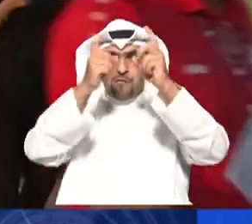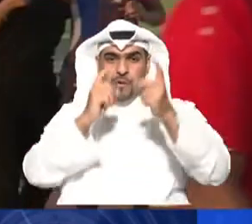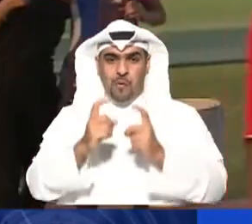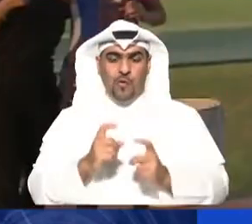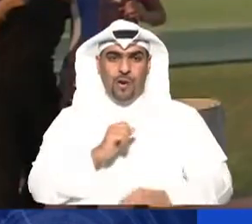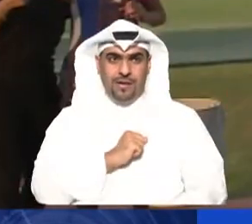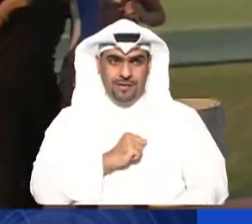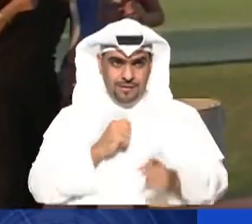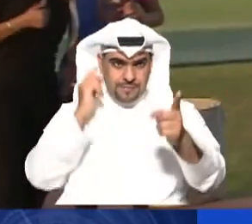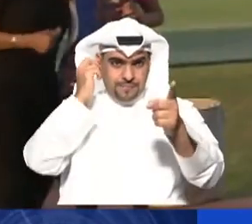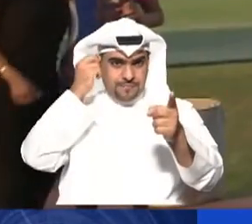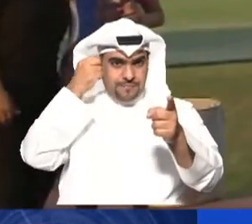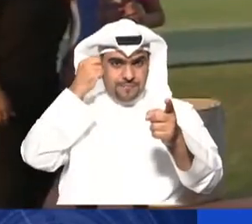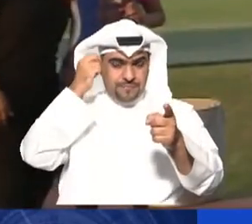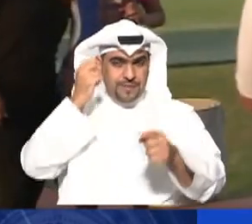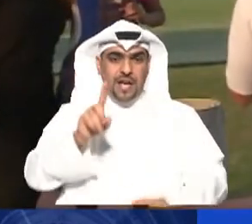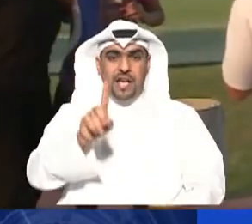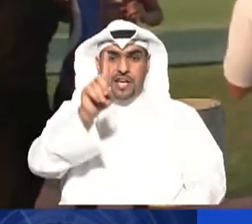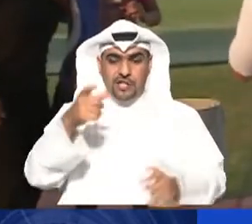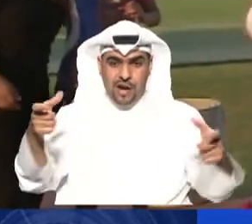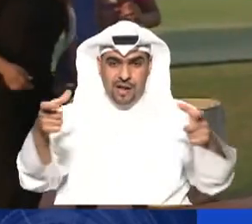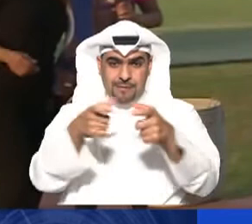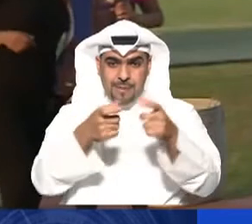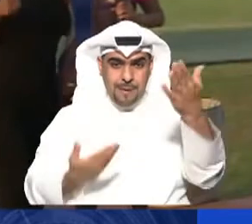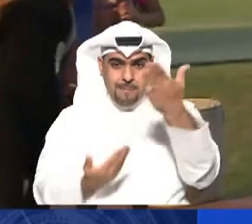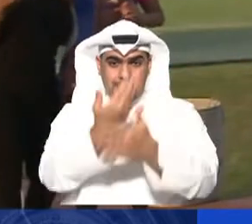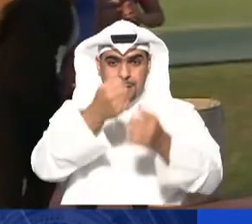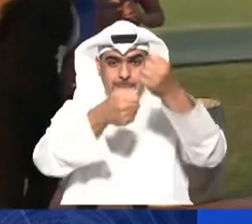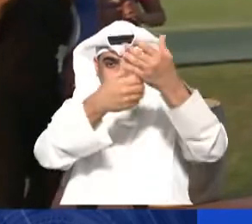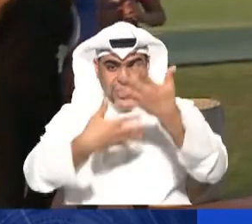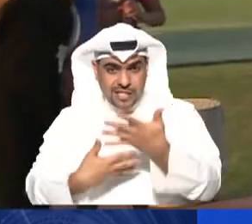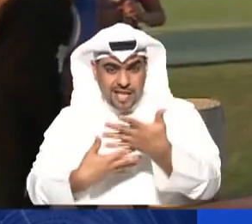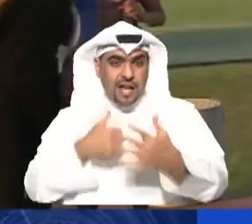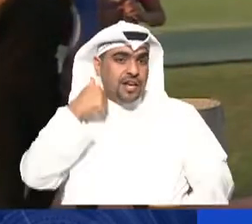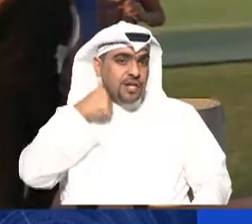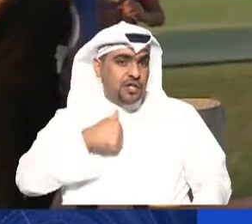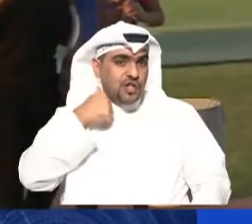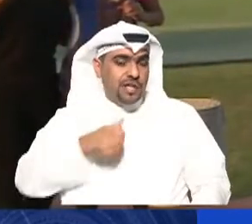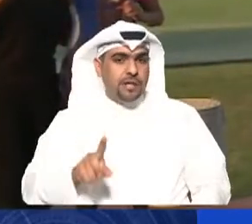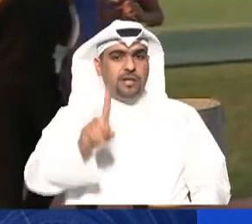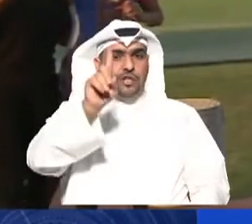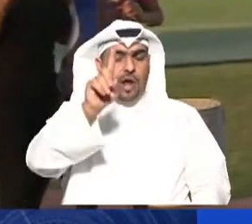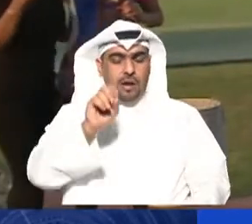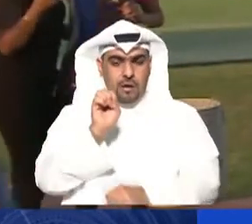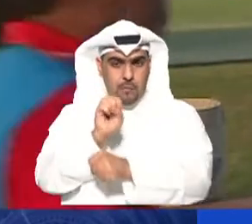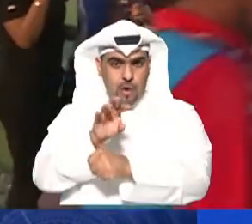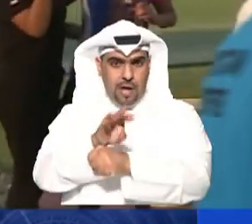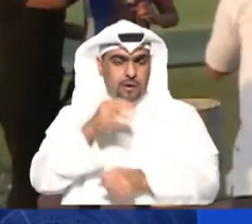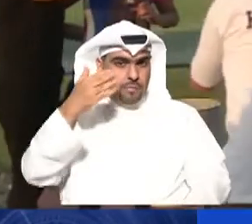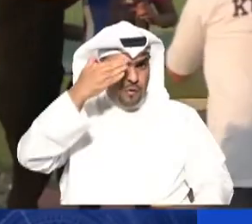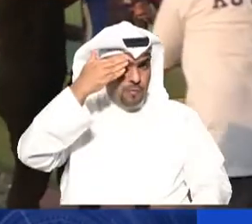من خلال دور مجلس الإدارة الجديد أن إن شاء الله نطور في أدواتنا الفنية وإمكانياتنا،